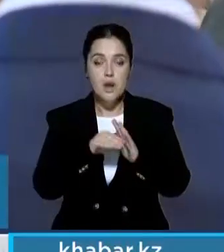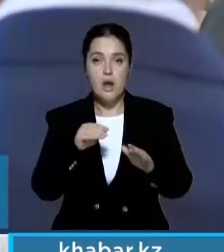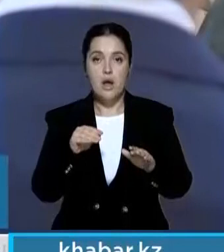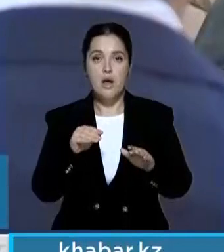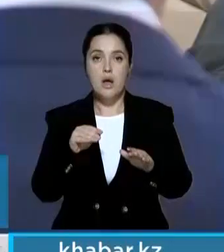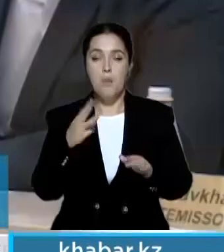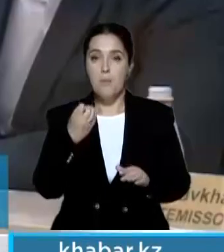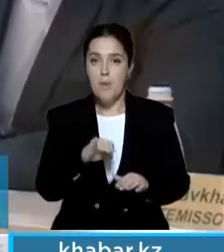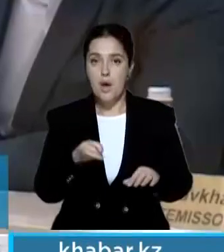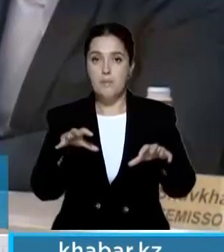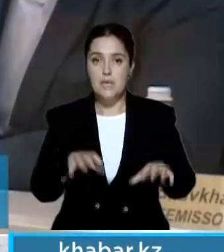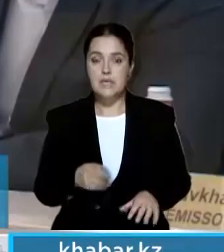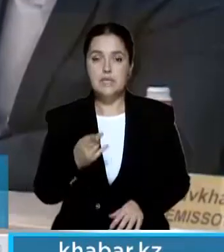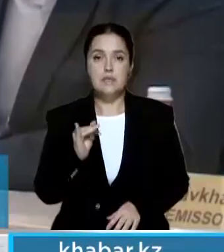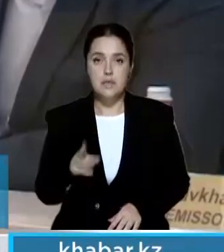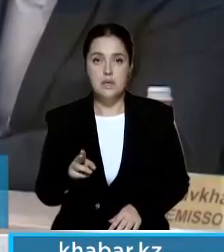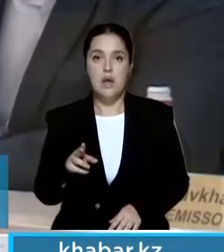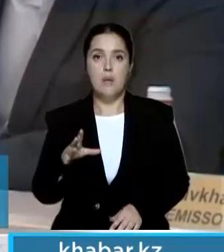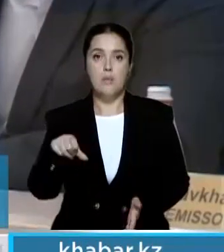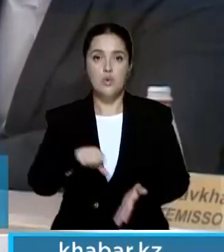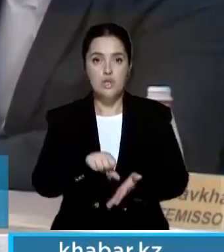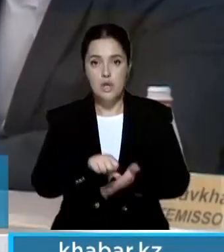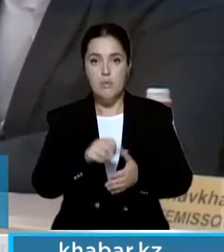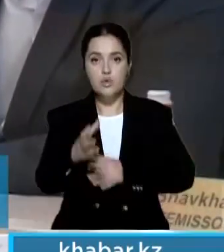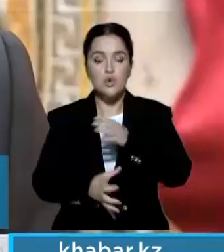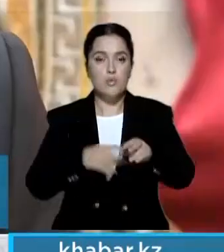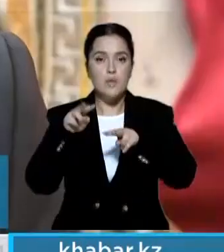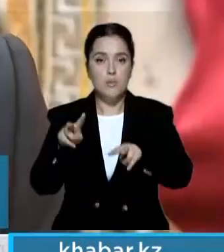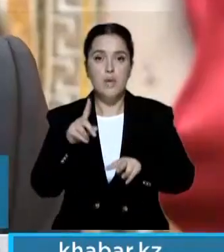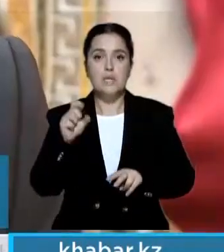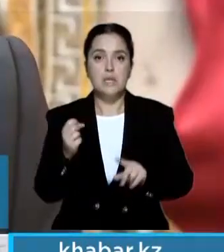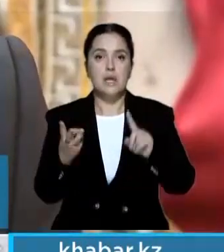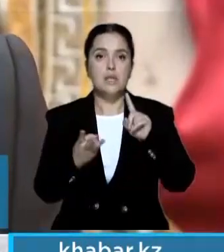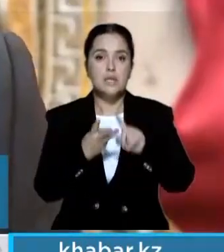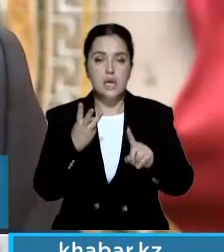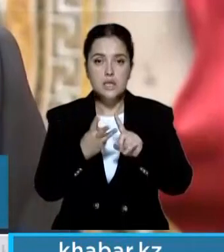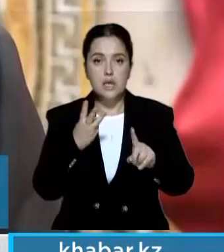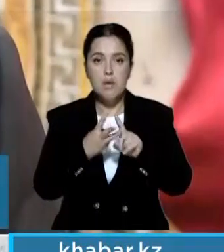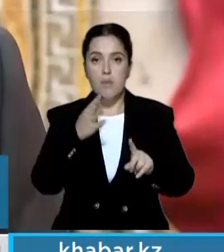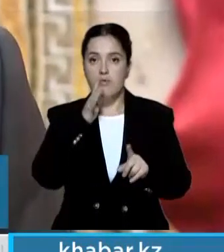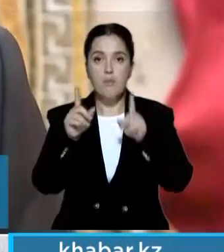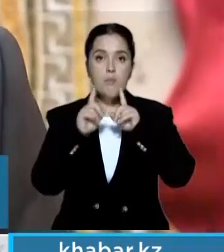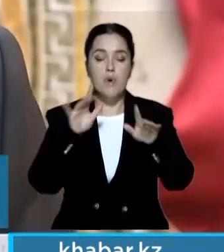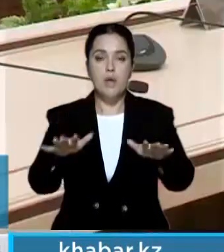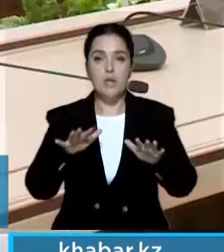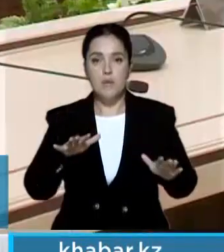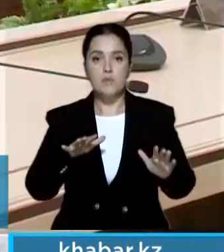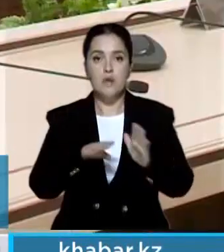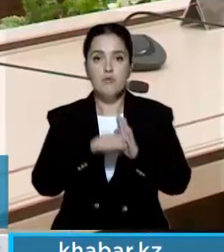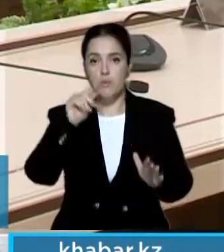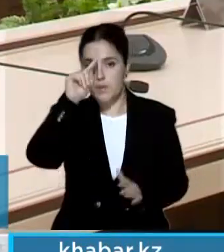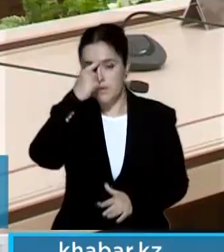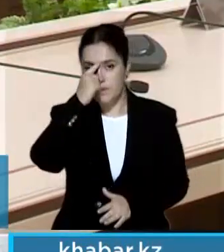выборами в мае этого года председатель ЦИК Казахстана принял участие в международном наблюдении за третьим этапом парламентских выборов в